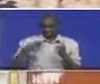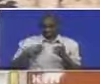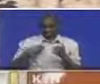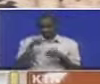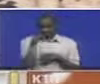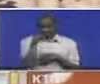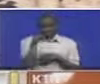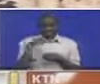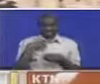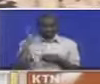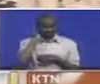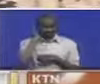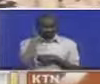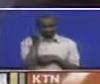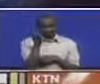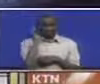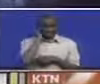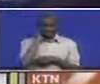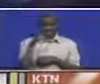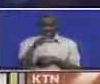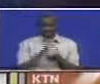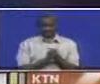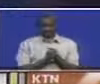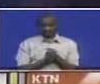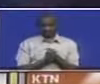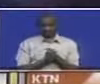Consolata mjini Kiriaini, kaunti ya Murang'a.